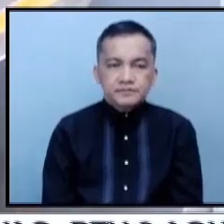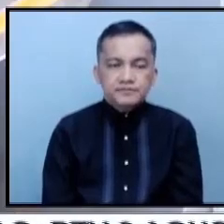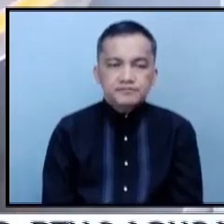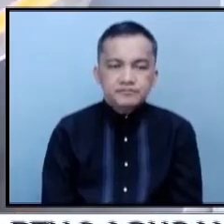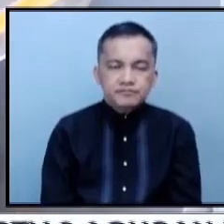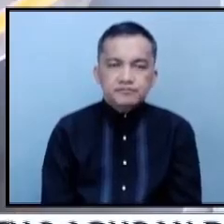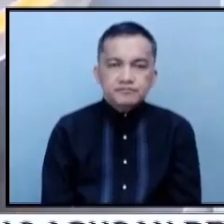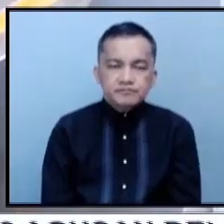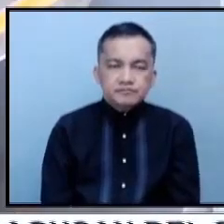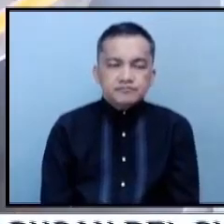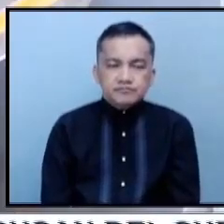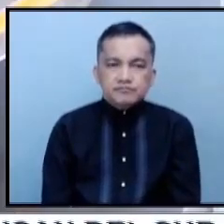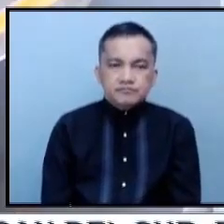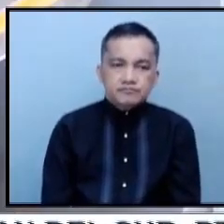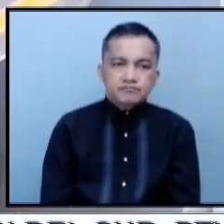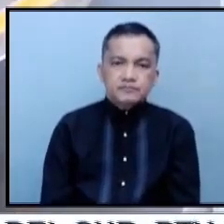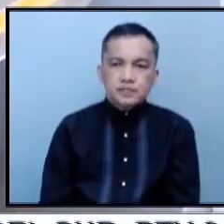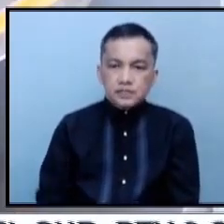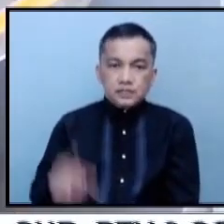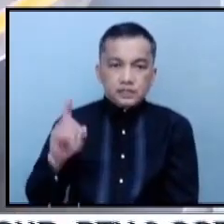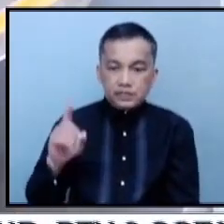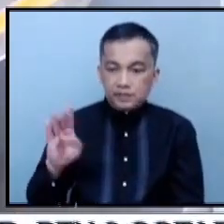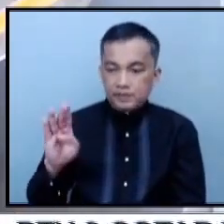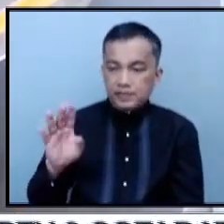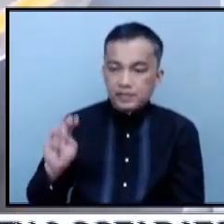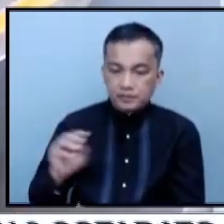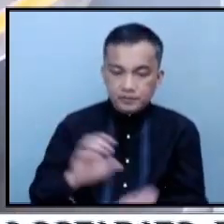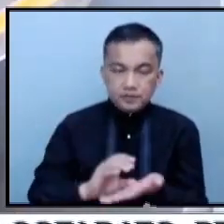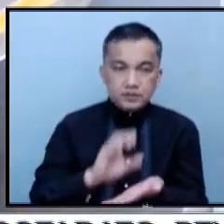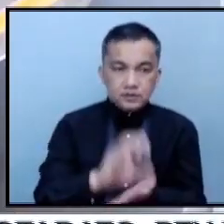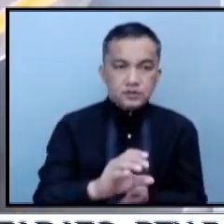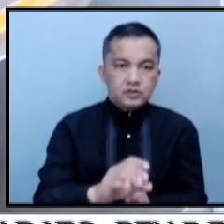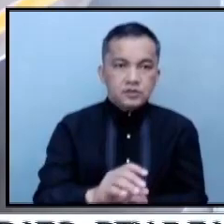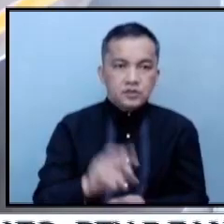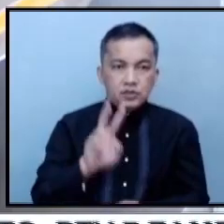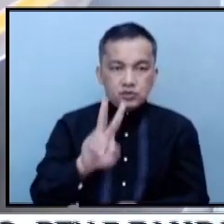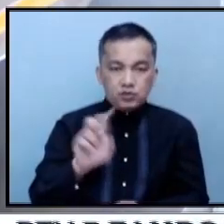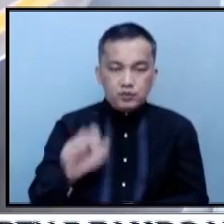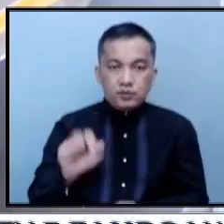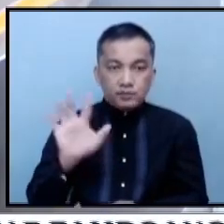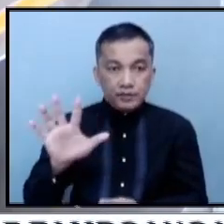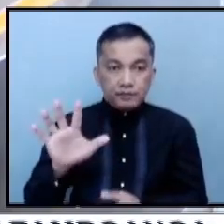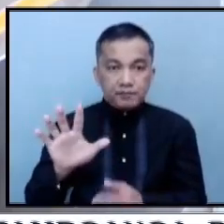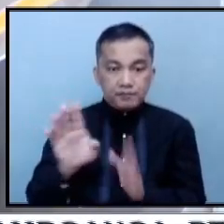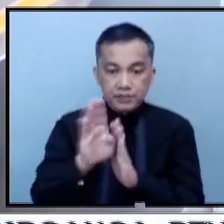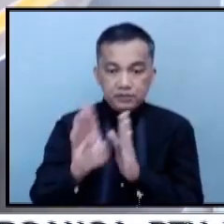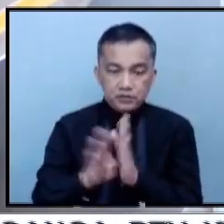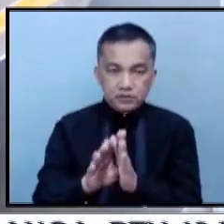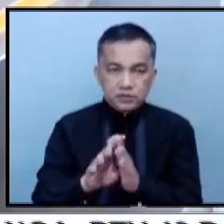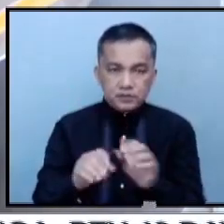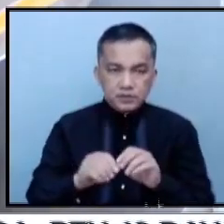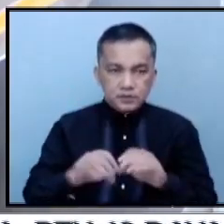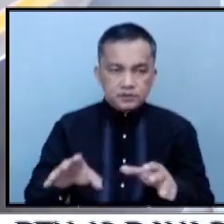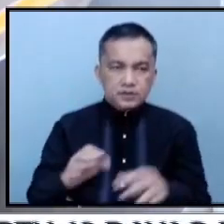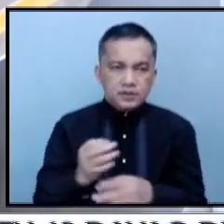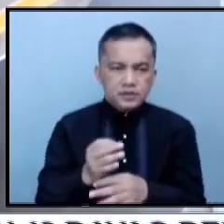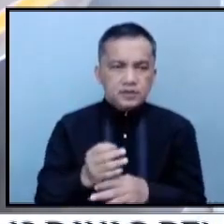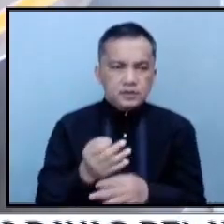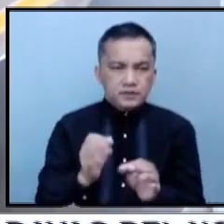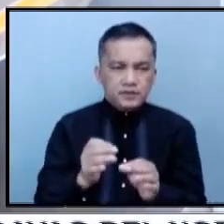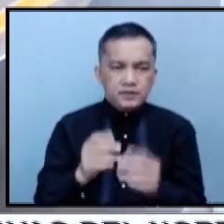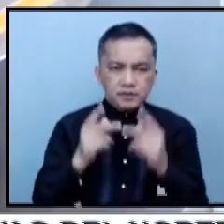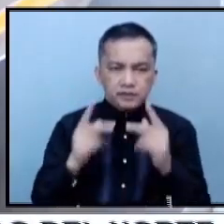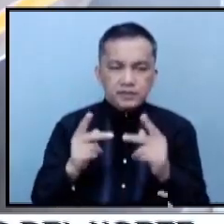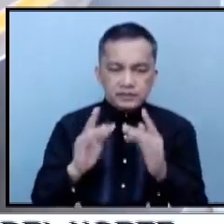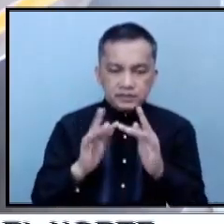Maglalaan ang Department of Budget and Management ng 2.5 bilyong piso para sa implementasyon ng Free Public Internet Access Program